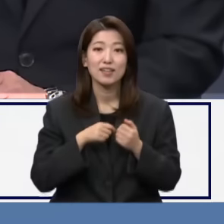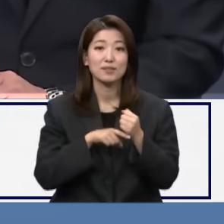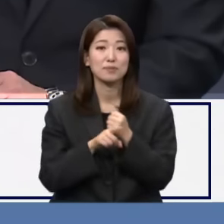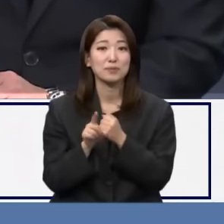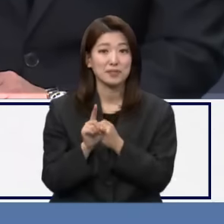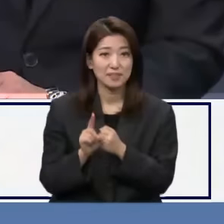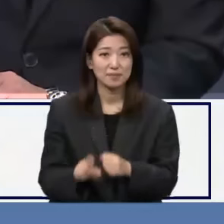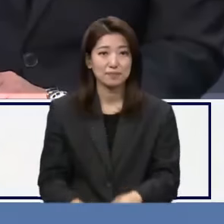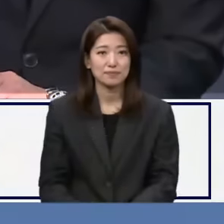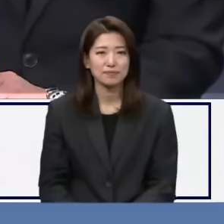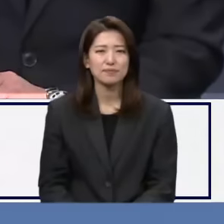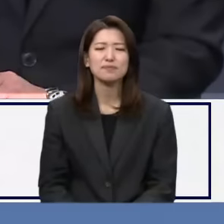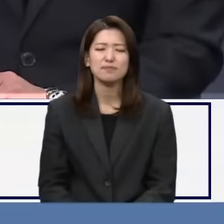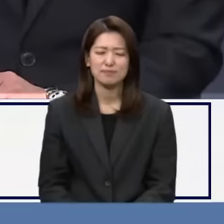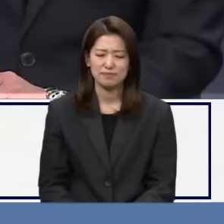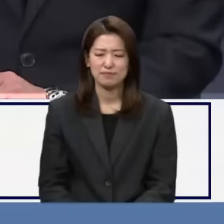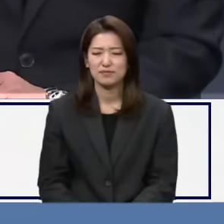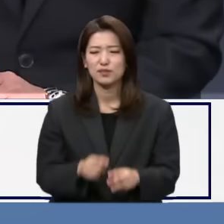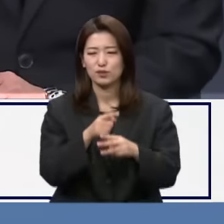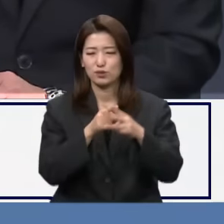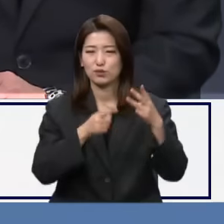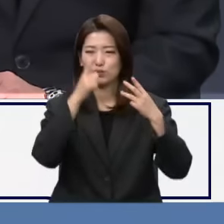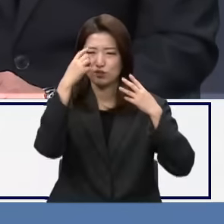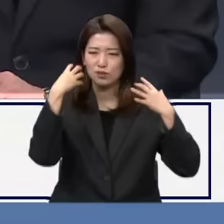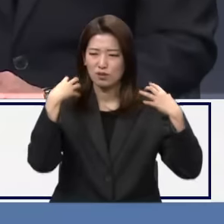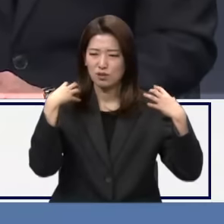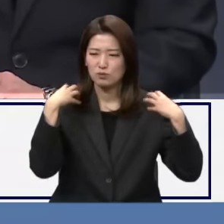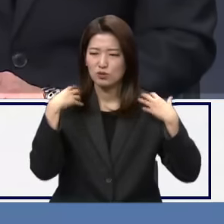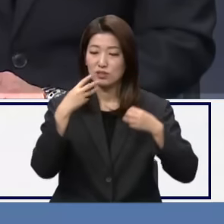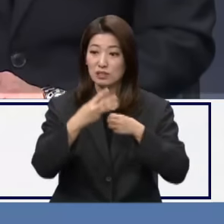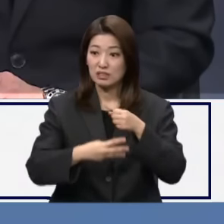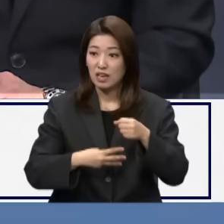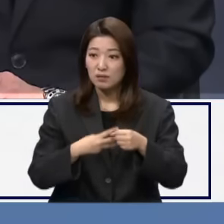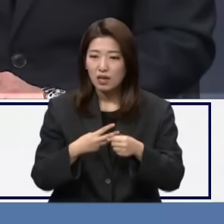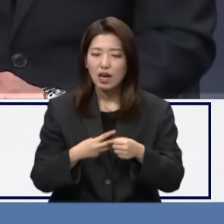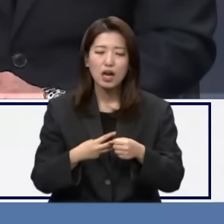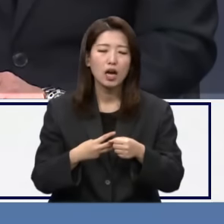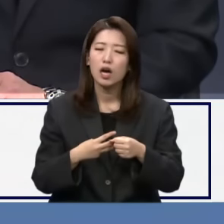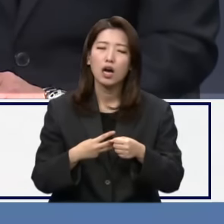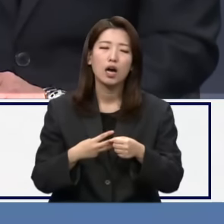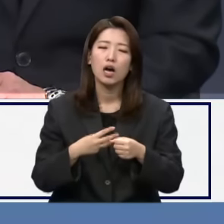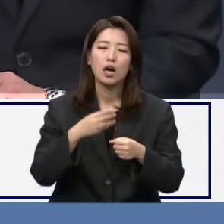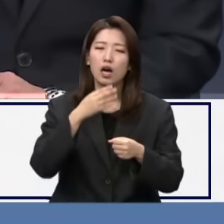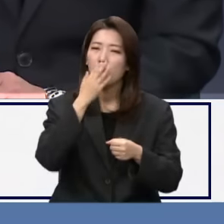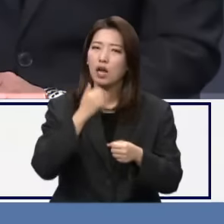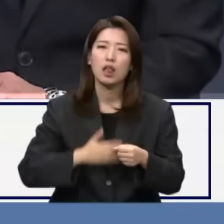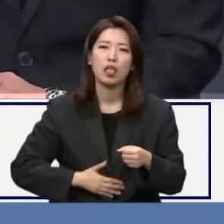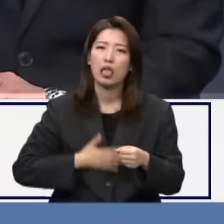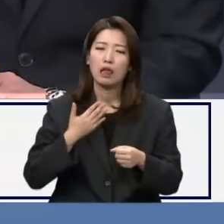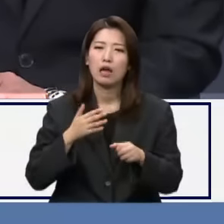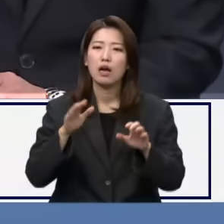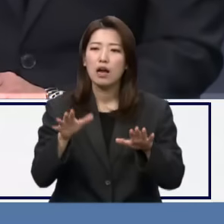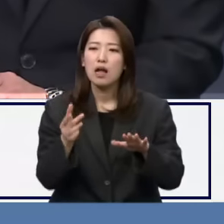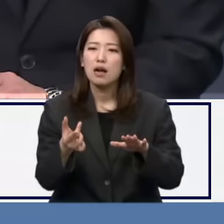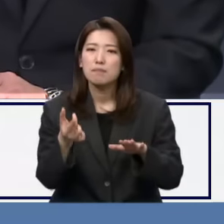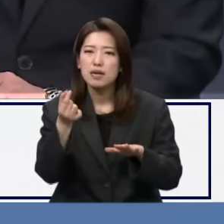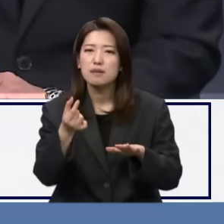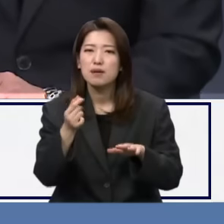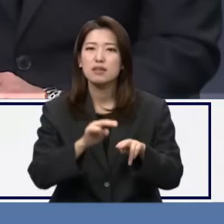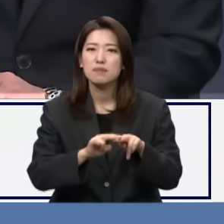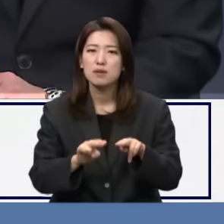3년은 너무 길다 윤석열 검찰 독재정권 조기종식 저희의 대표적인 구호에